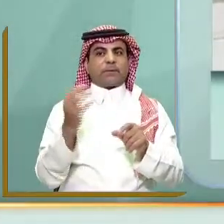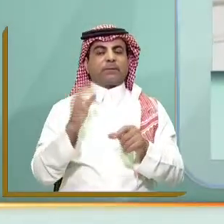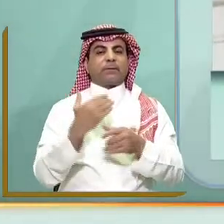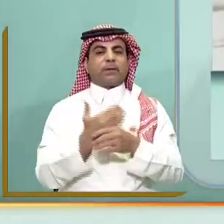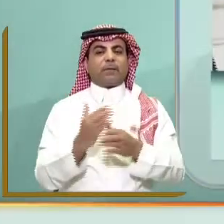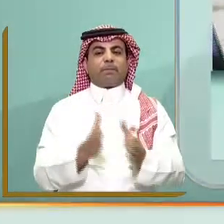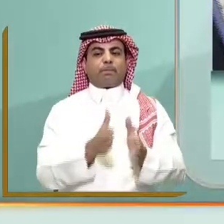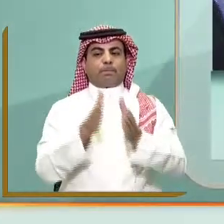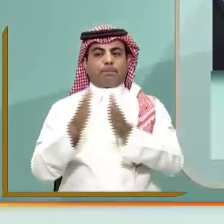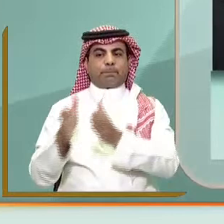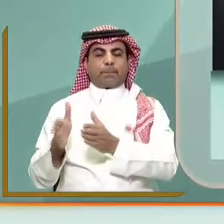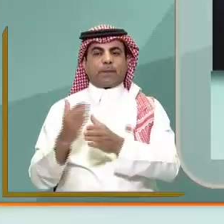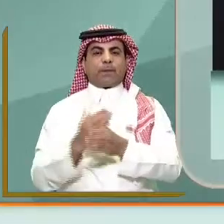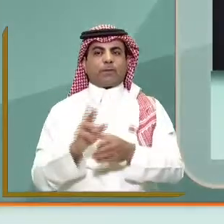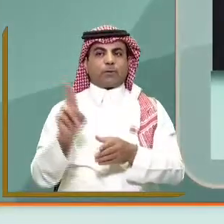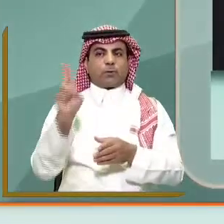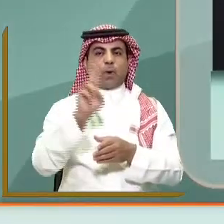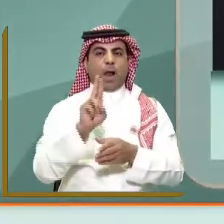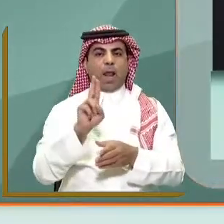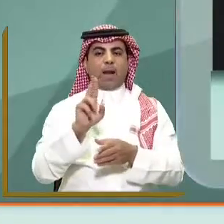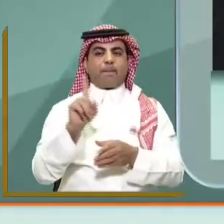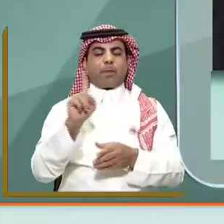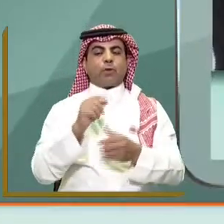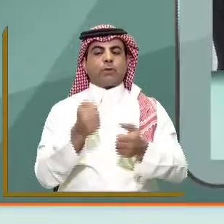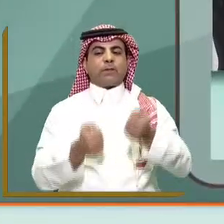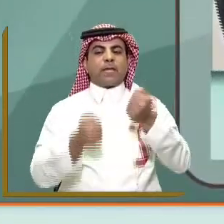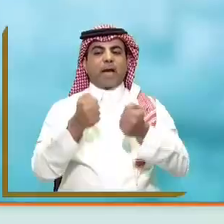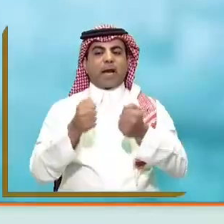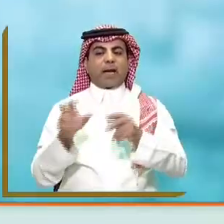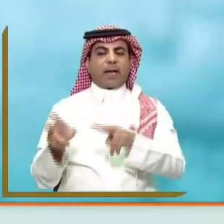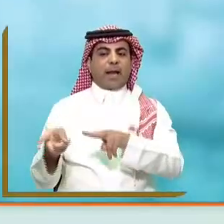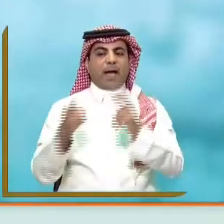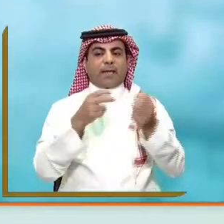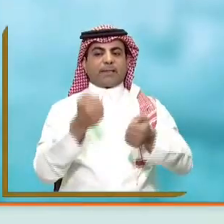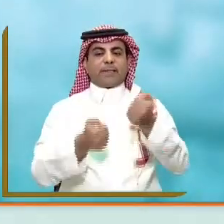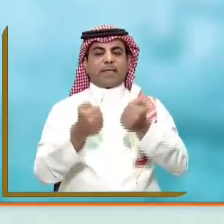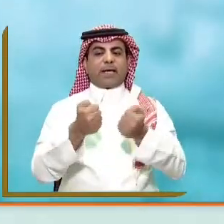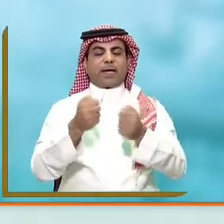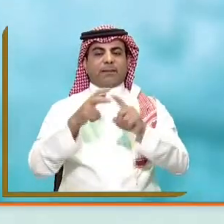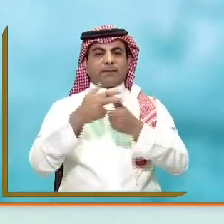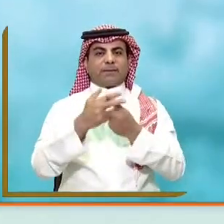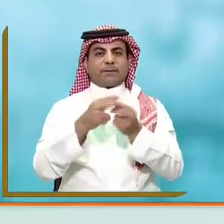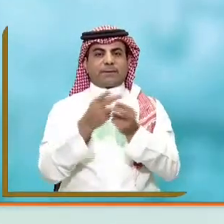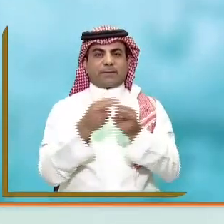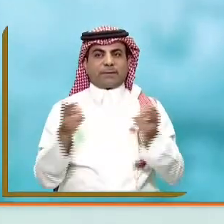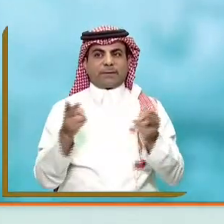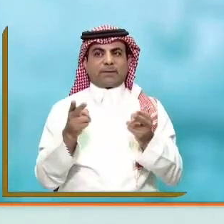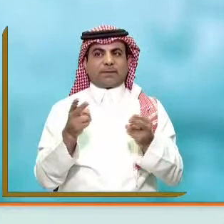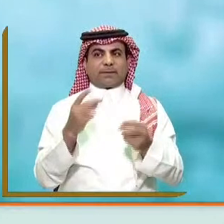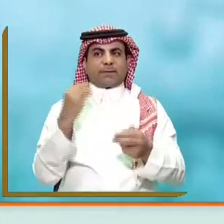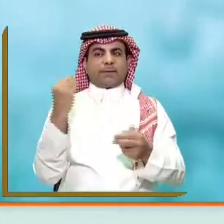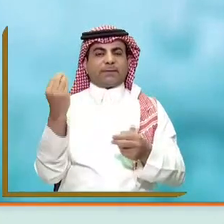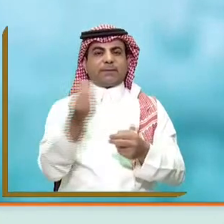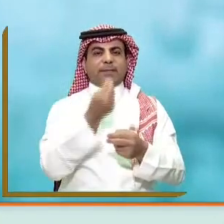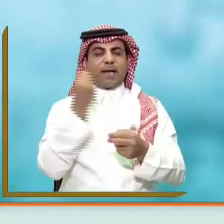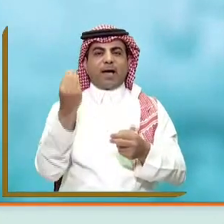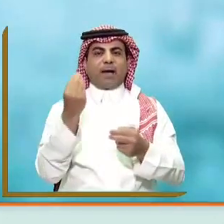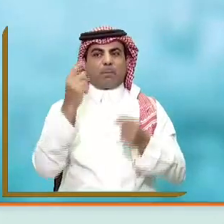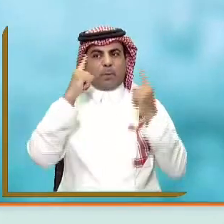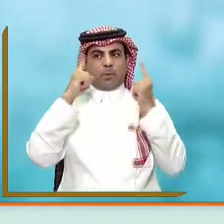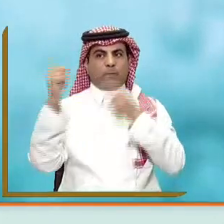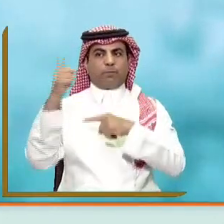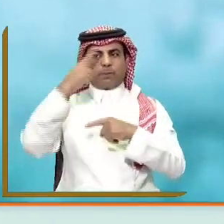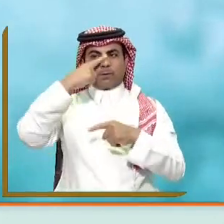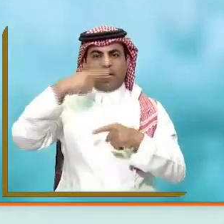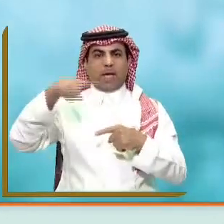السعودية. ماذا عن نقل مصانع السيارات مثلا التي ترغب تايلاند بنقلها إلى السعودية، أيضا مجال السياحة الذي تشتهر به